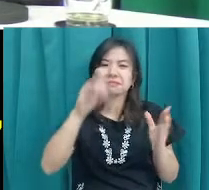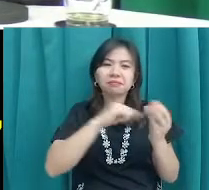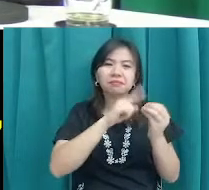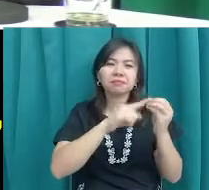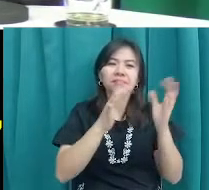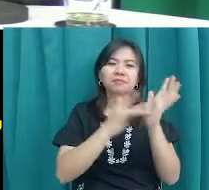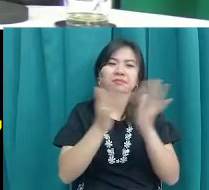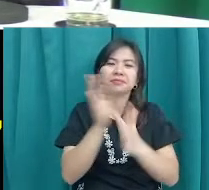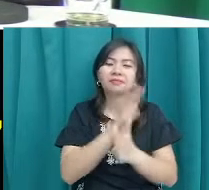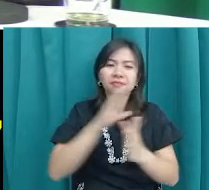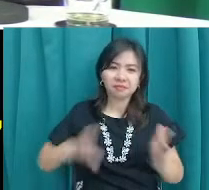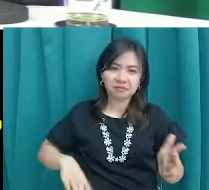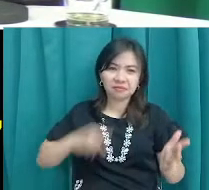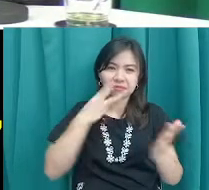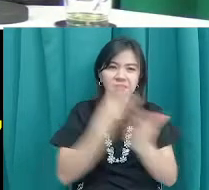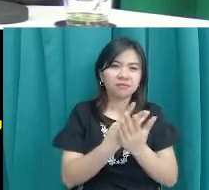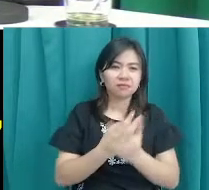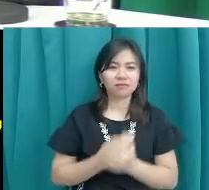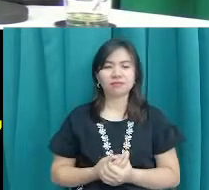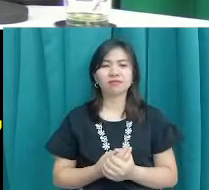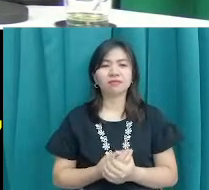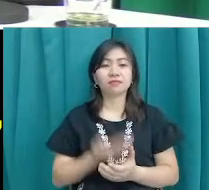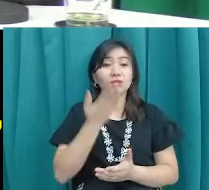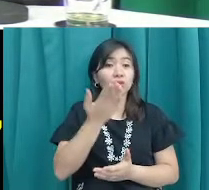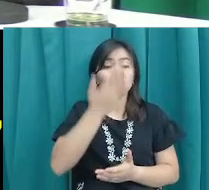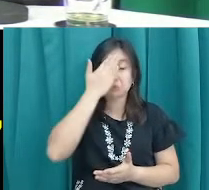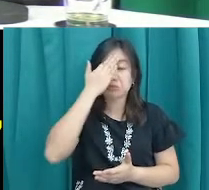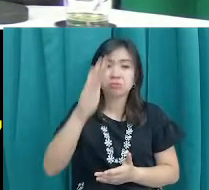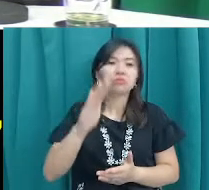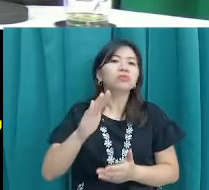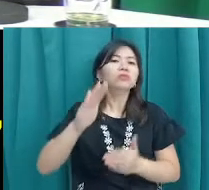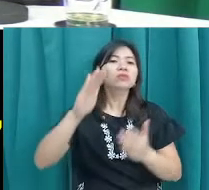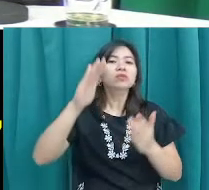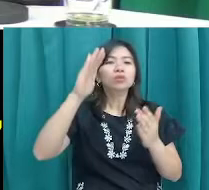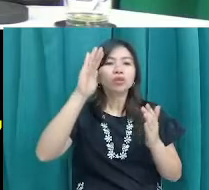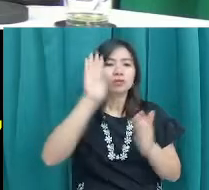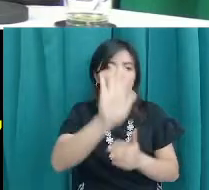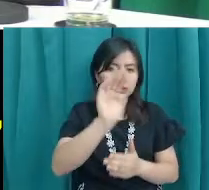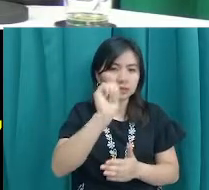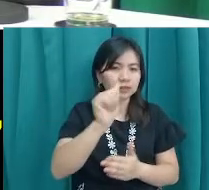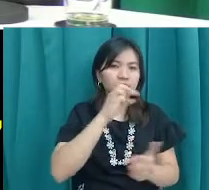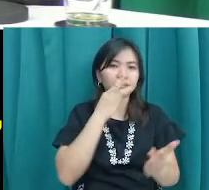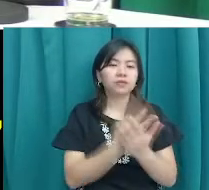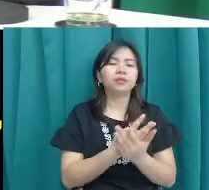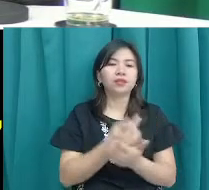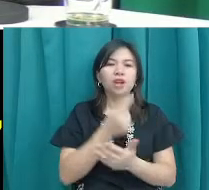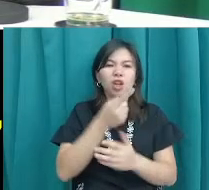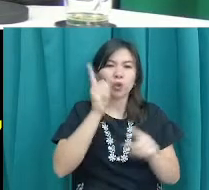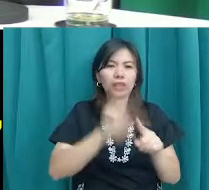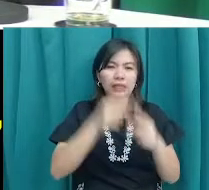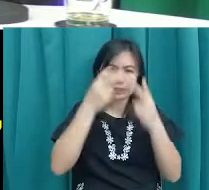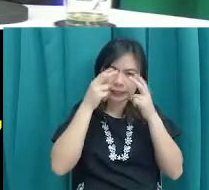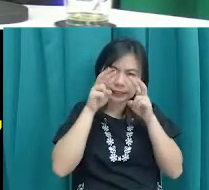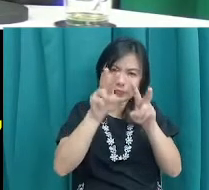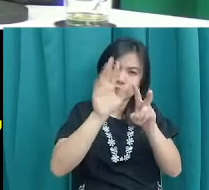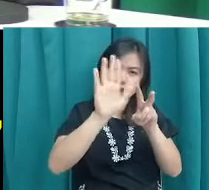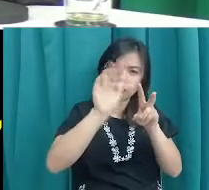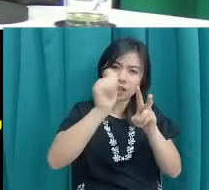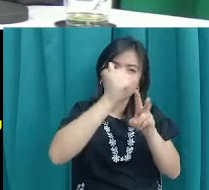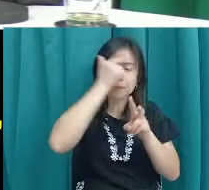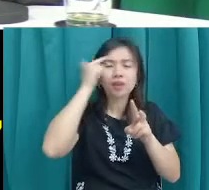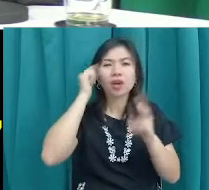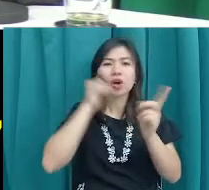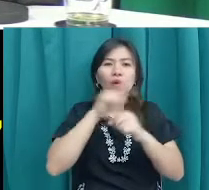pero hindi mo pakilala ng lubusan ang sarili mo. Hindi mo nakita kung sino ka kasi sa tagal mong kasama ang Panginoon